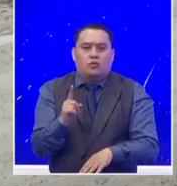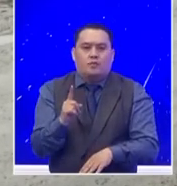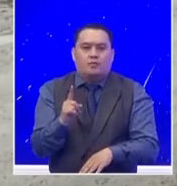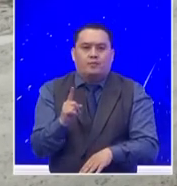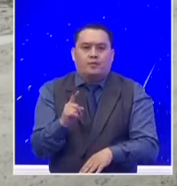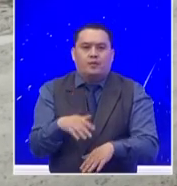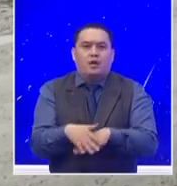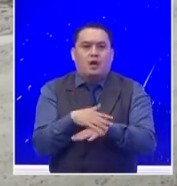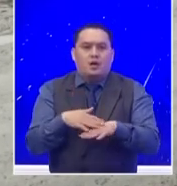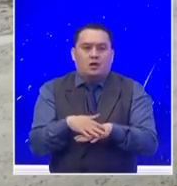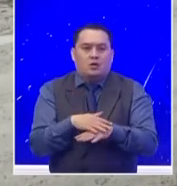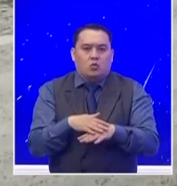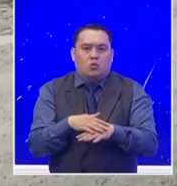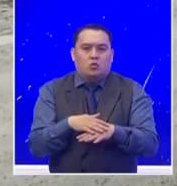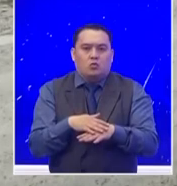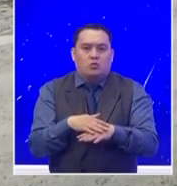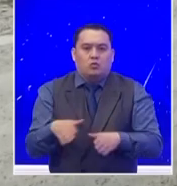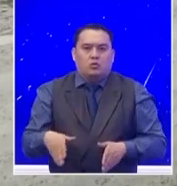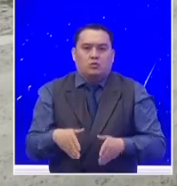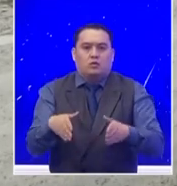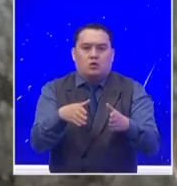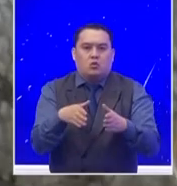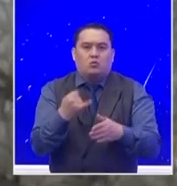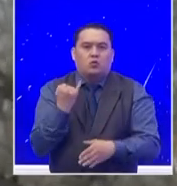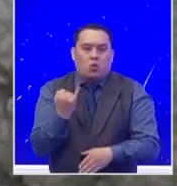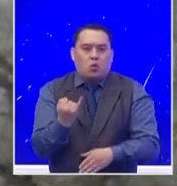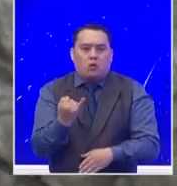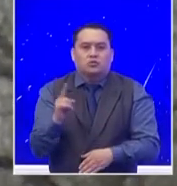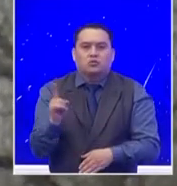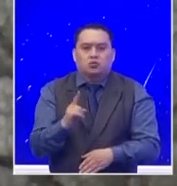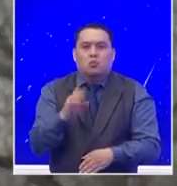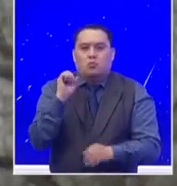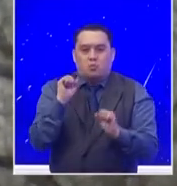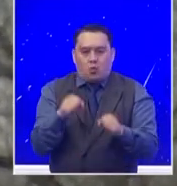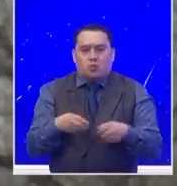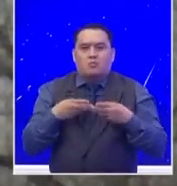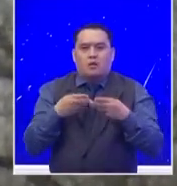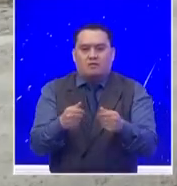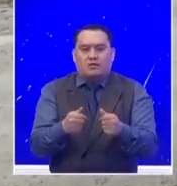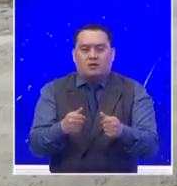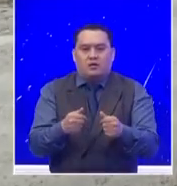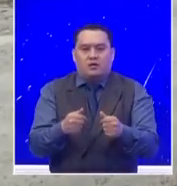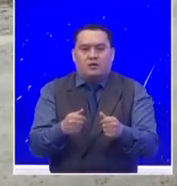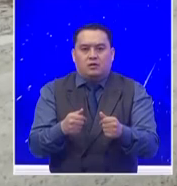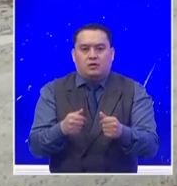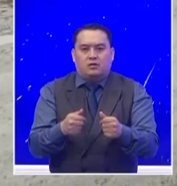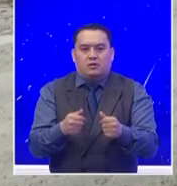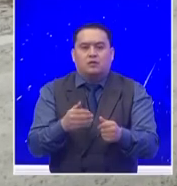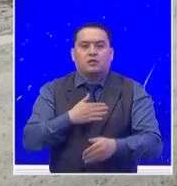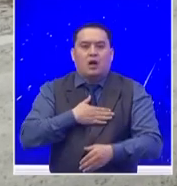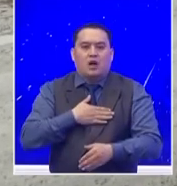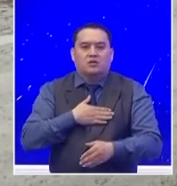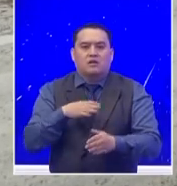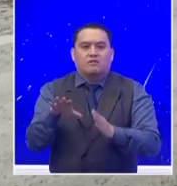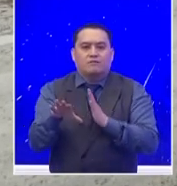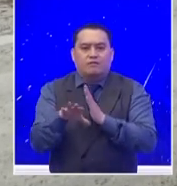содержание дорог ведется очень плохо, что могут повлиять на аварийные ситуации. На основании наших